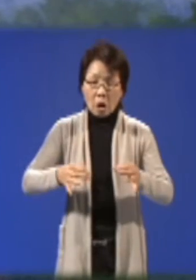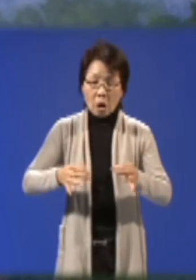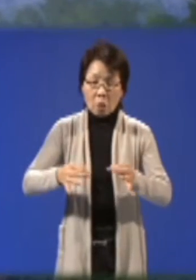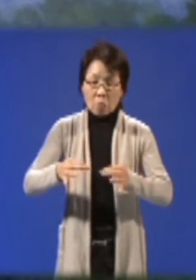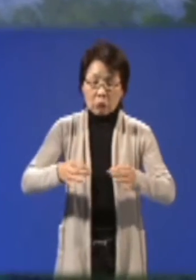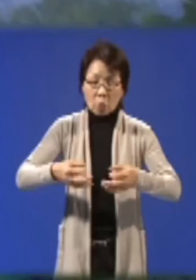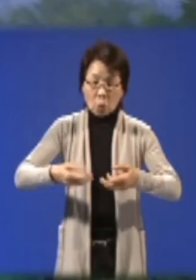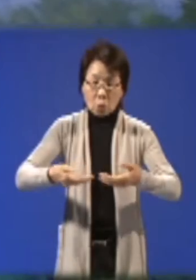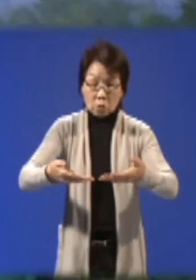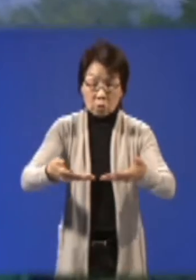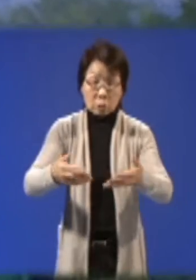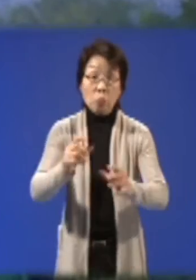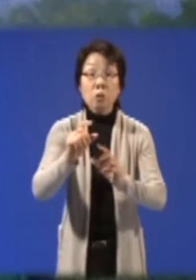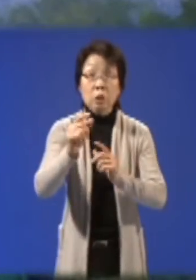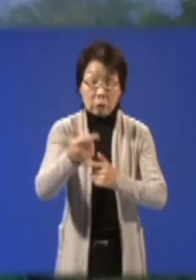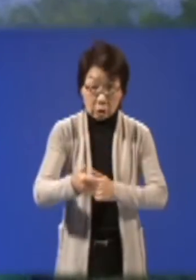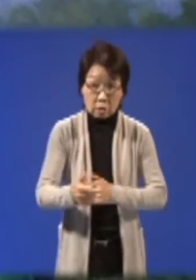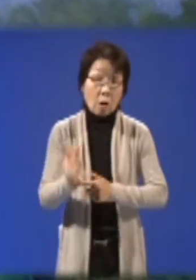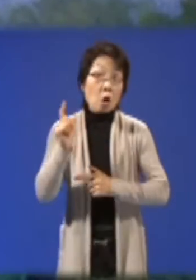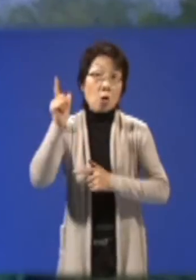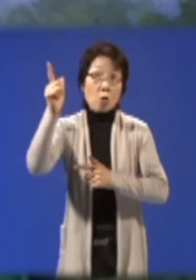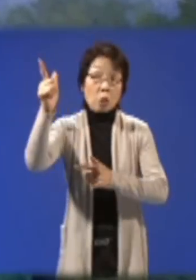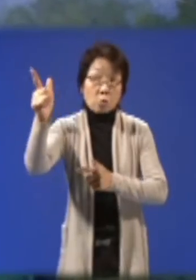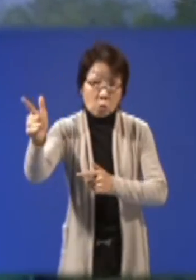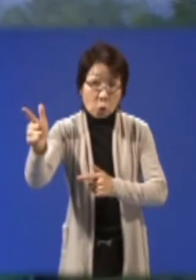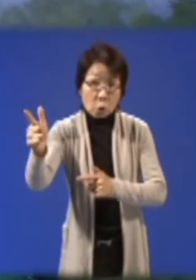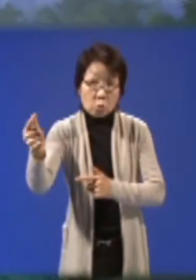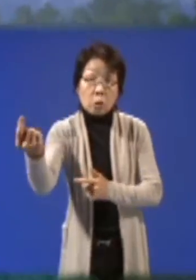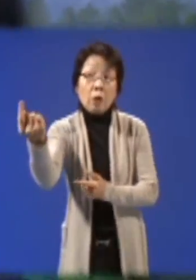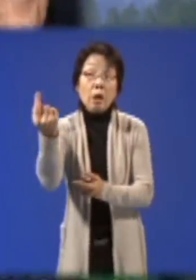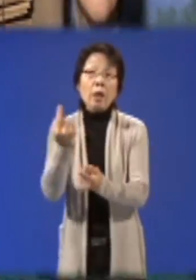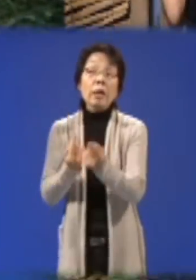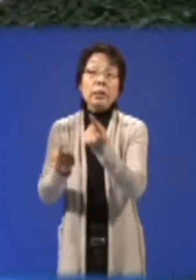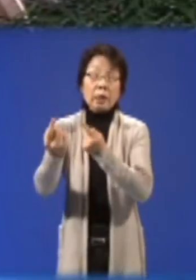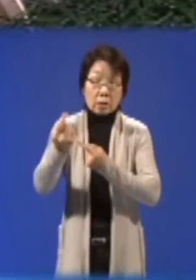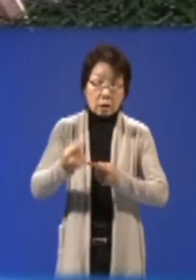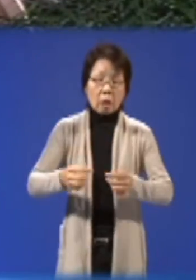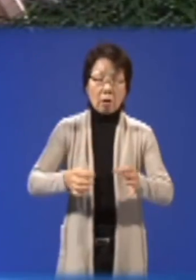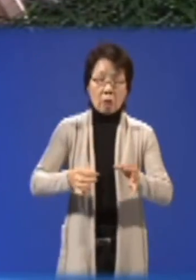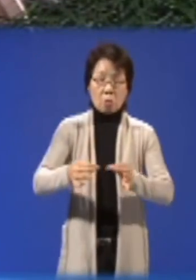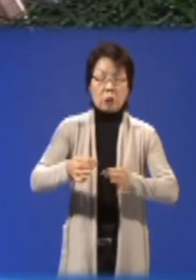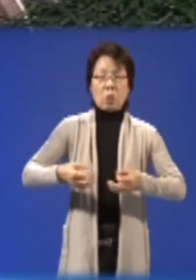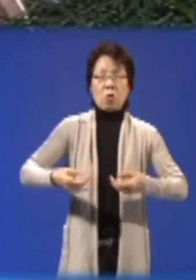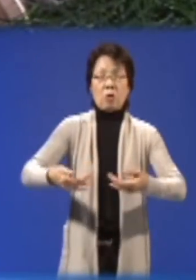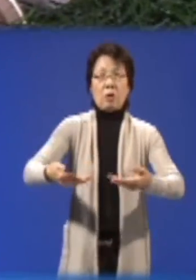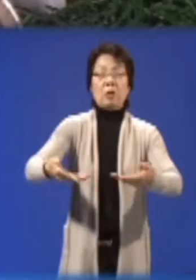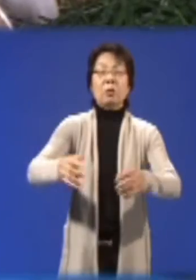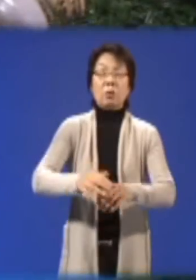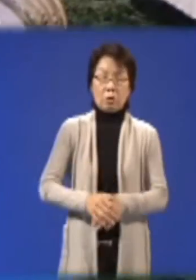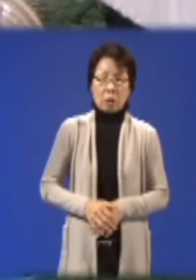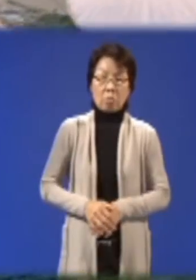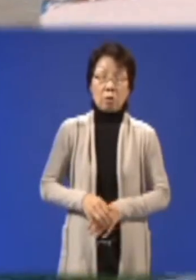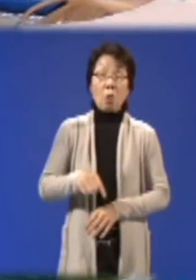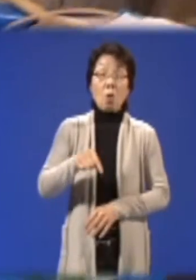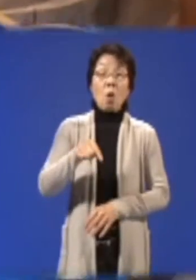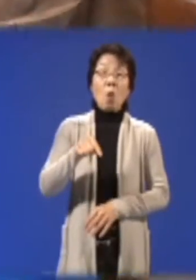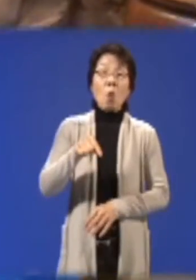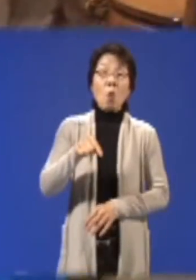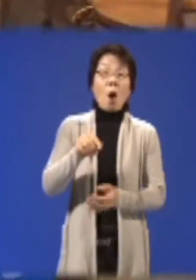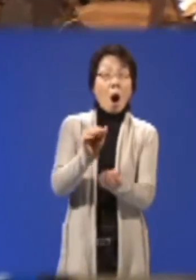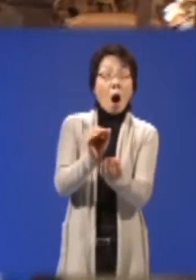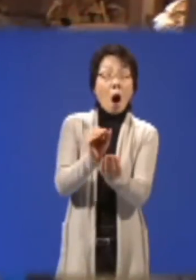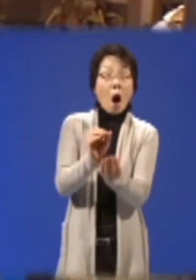ではなくて、行商の人でまず始まってきたと。 ここってハマグリ屋さんなんですよね。 は